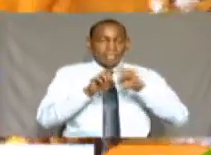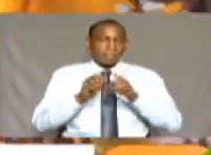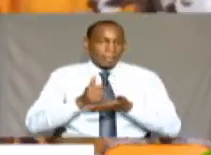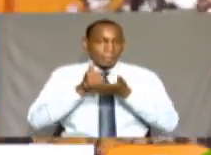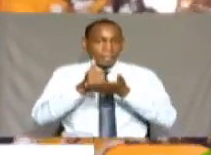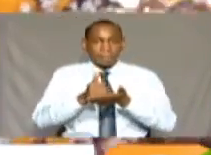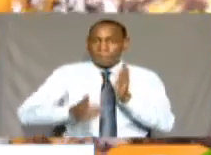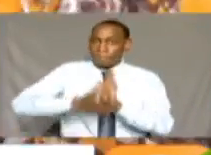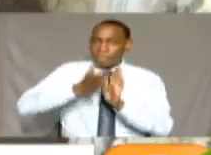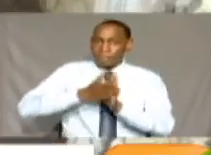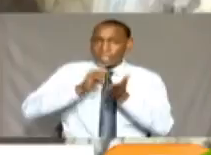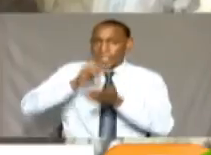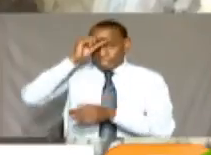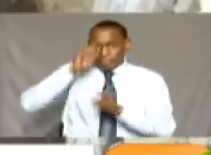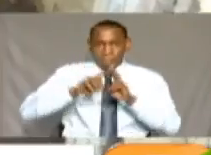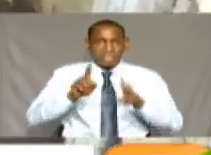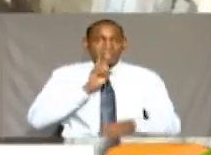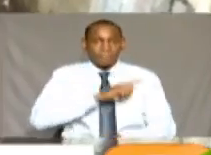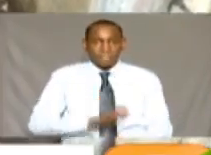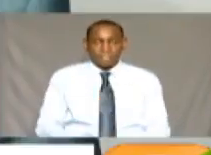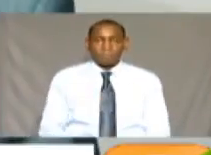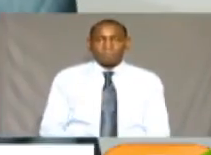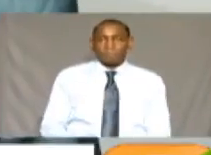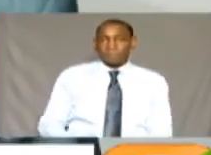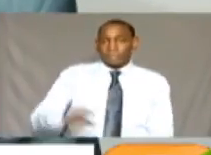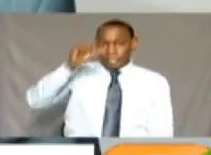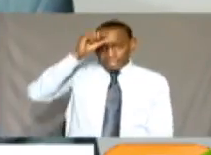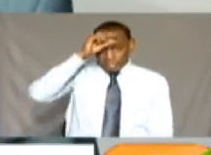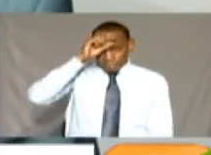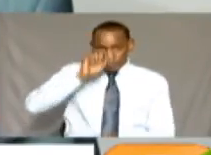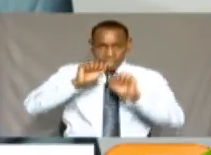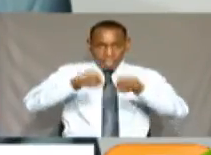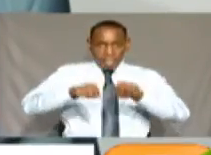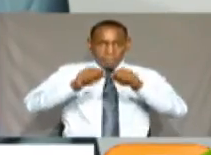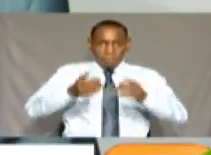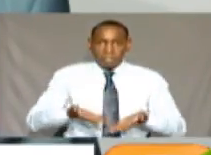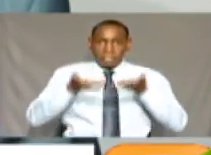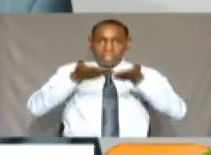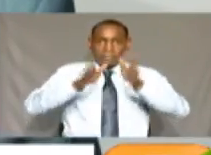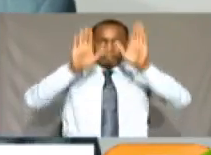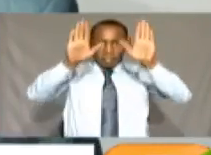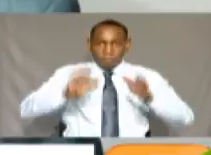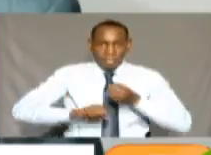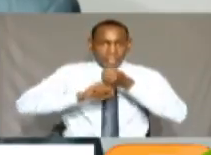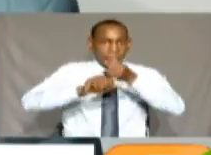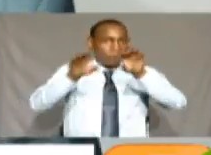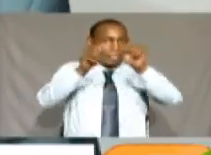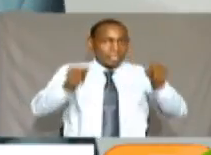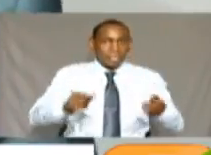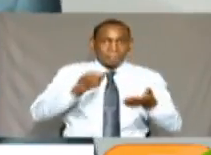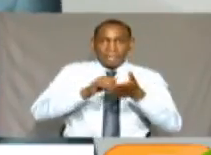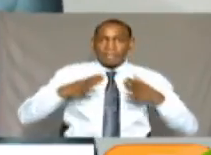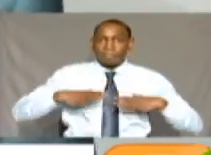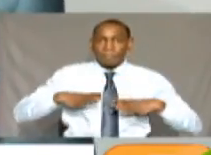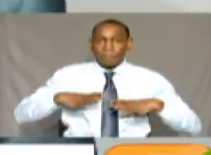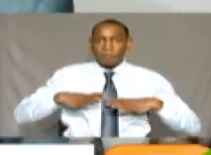usaidizi wa dharura ambao serikali imeanzisha. So the government has been able to provide necessary support system to ensure that those that